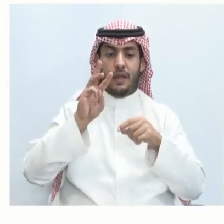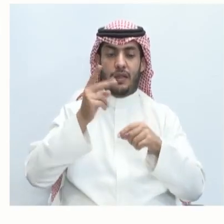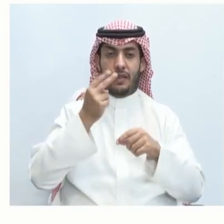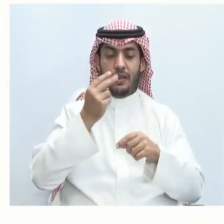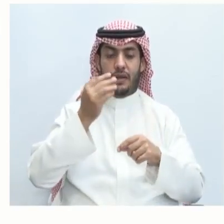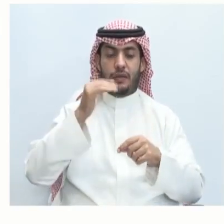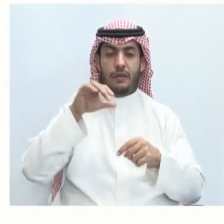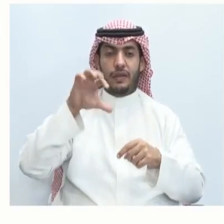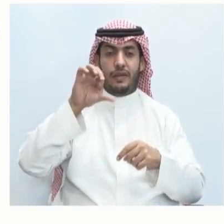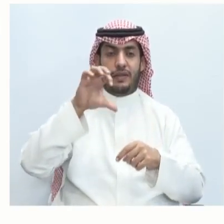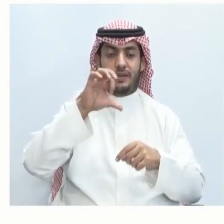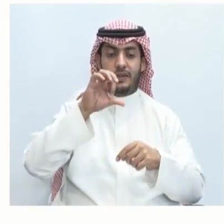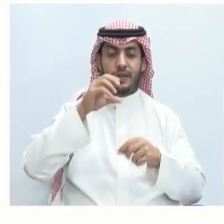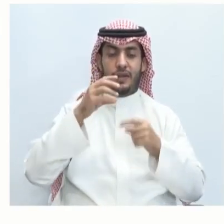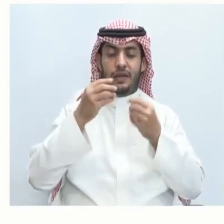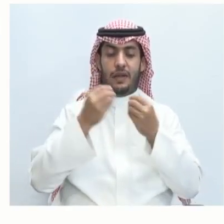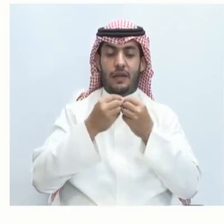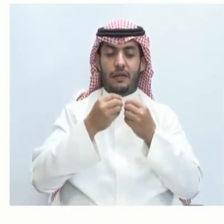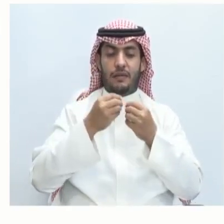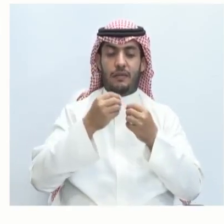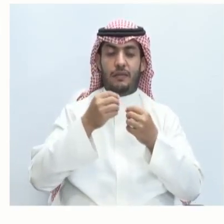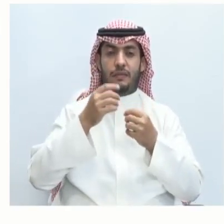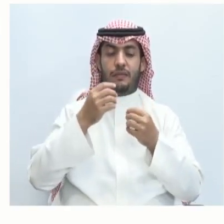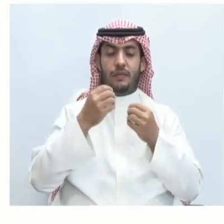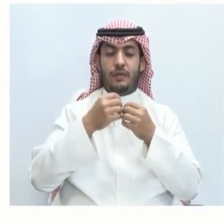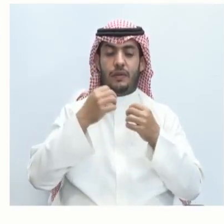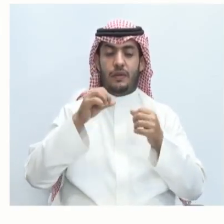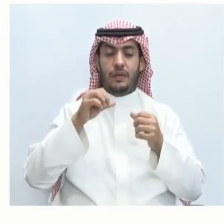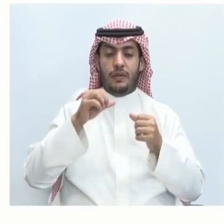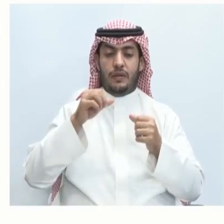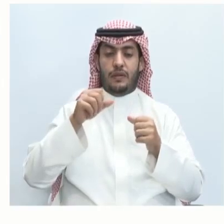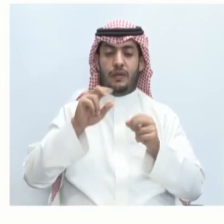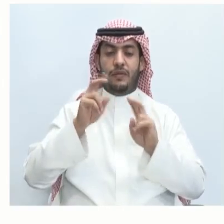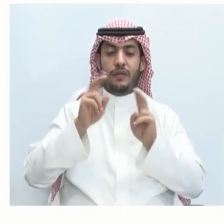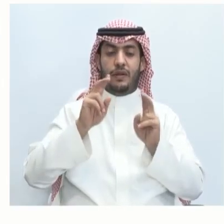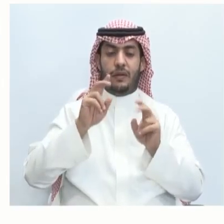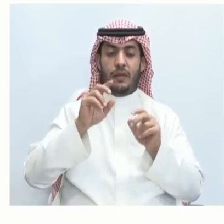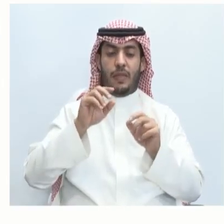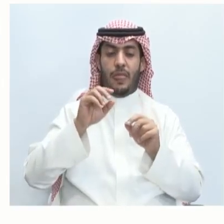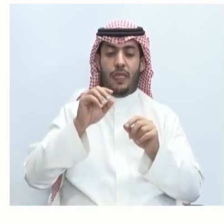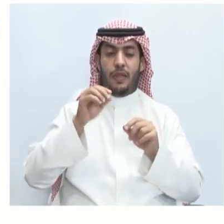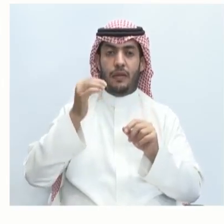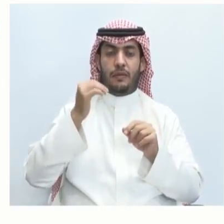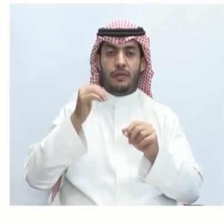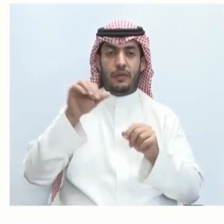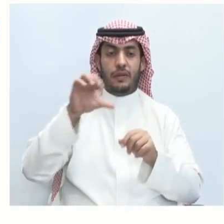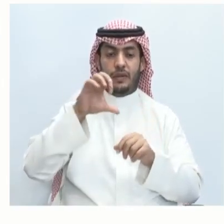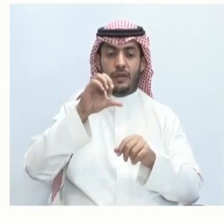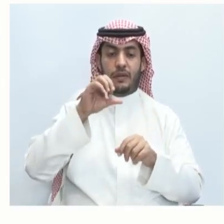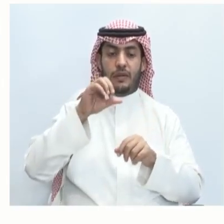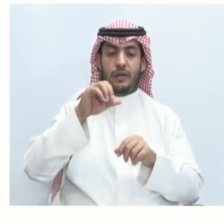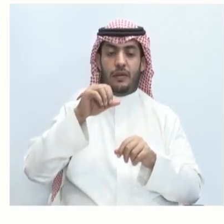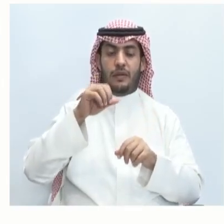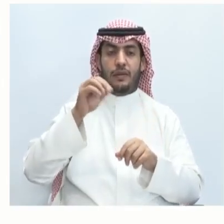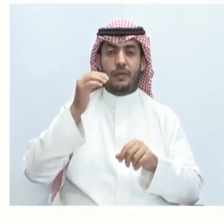والمقام تسعه المقام تسعه يكون هنا المقام تسعه وهنا ابنائي وبناتي الفرق بين الكسرين ماذا نتج اثنان